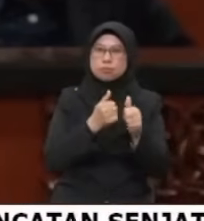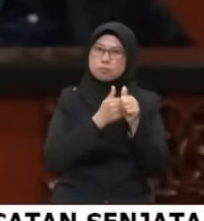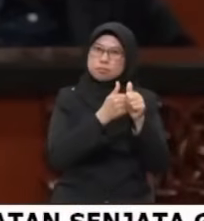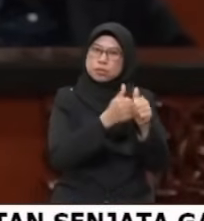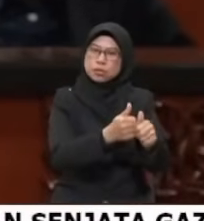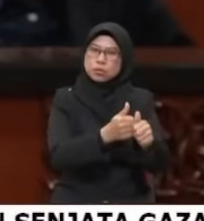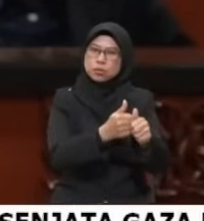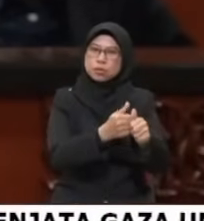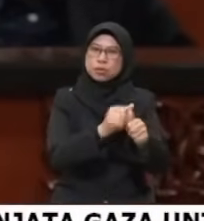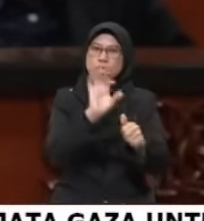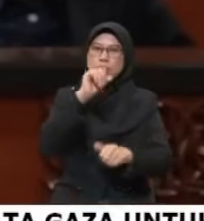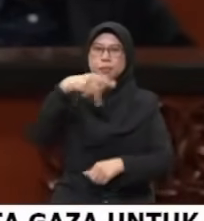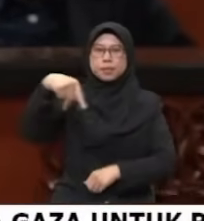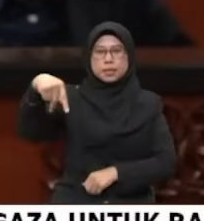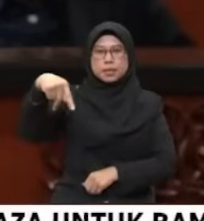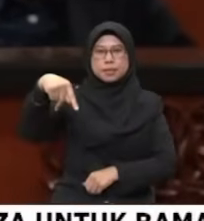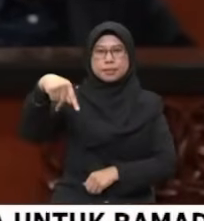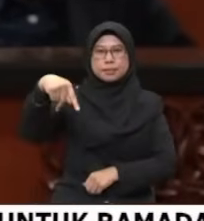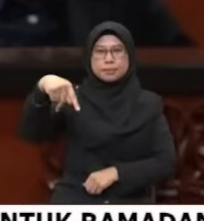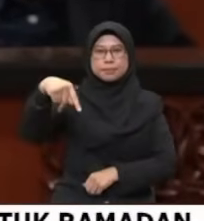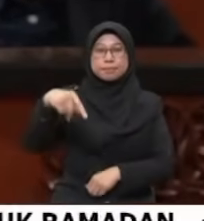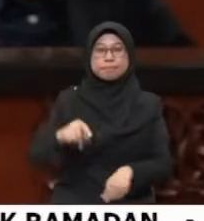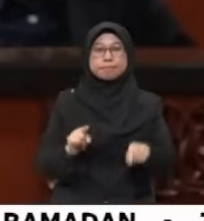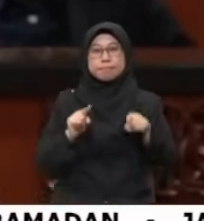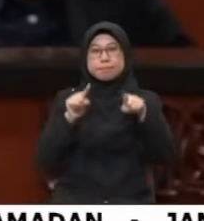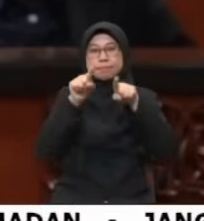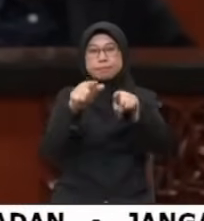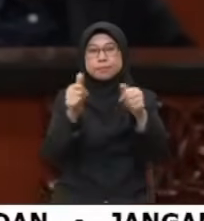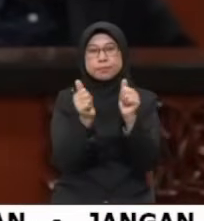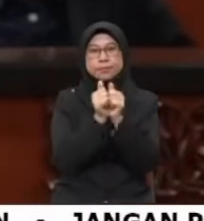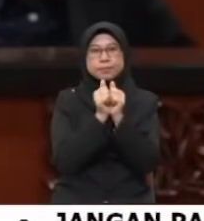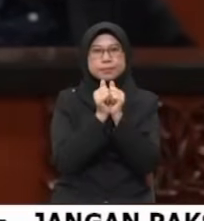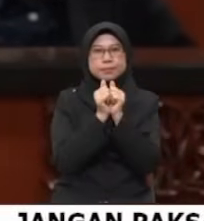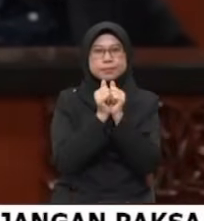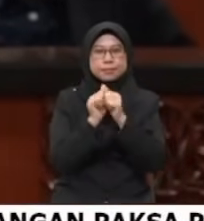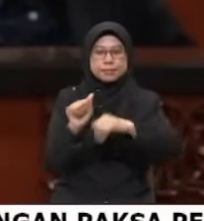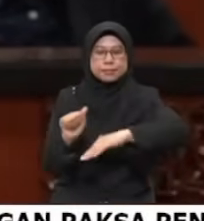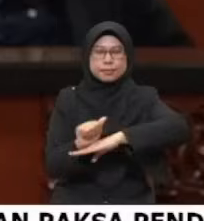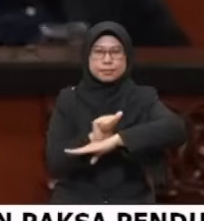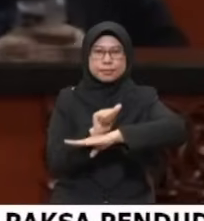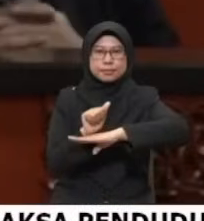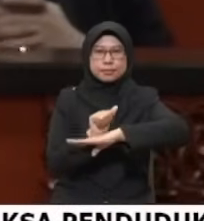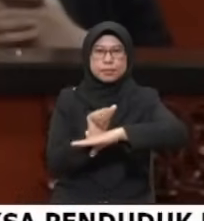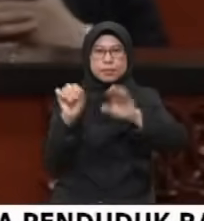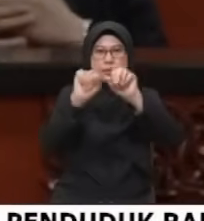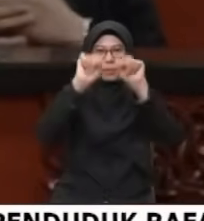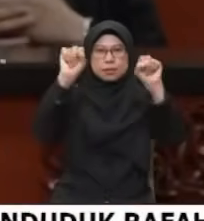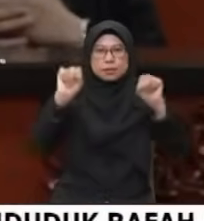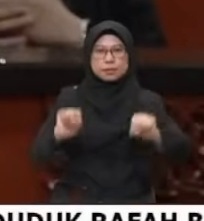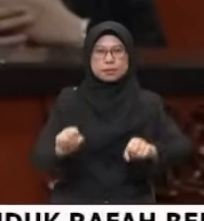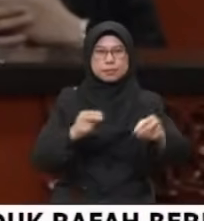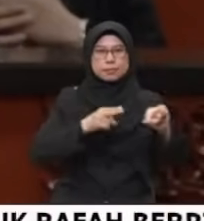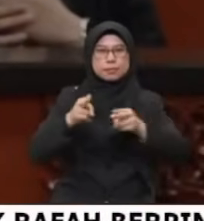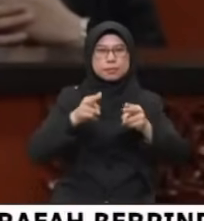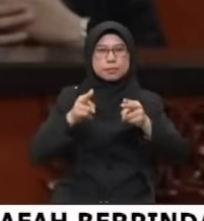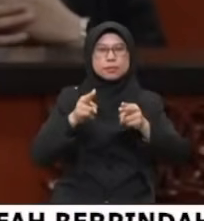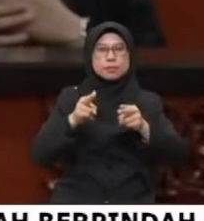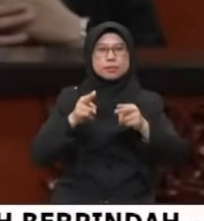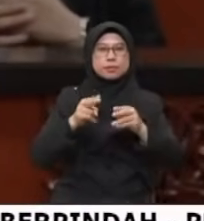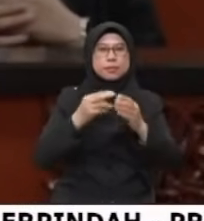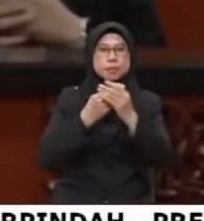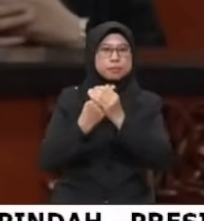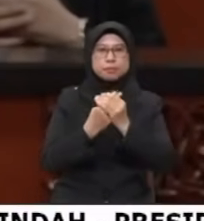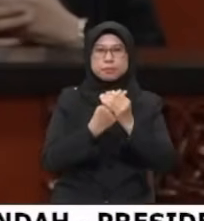spesifikasi yang ditetapkan selari dengan pengamalan dalam sistem pengurusan bersepadu